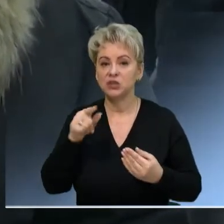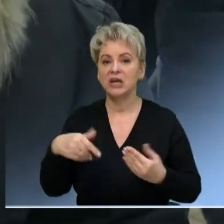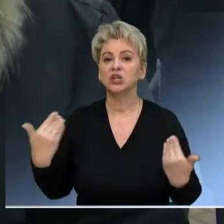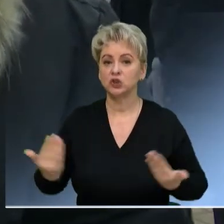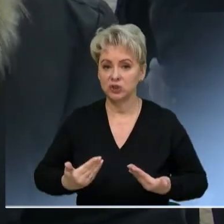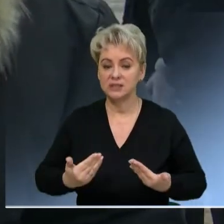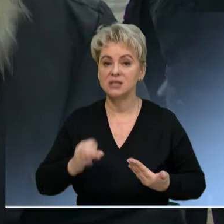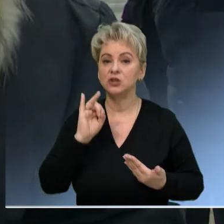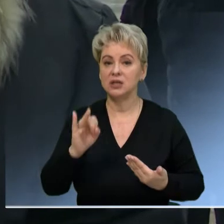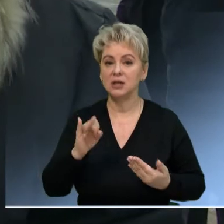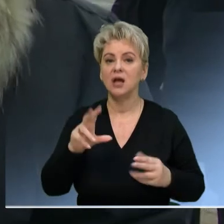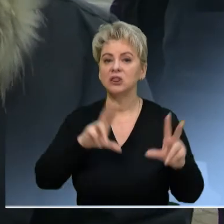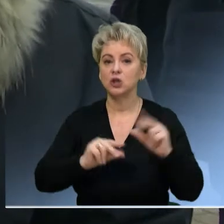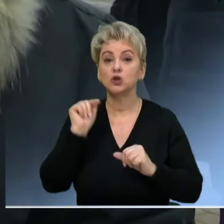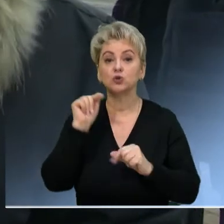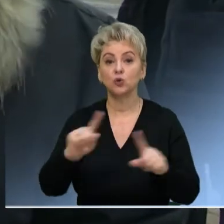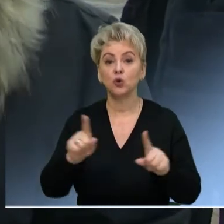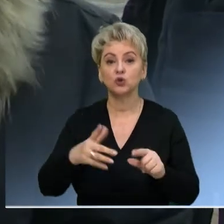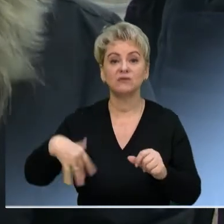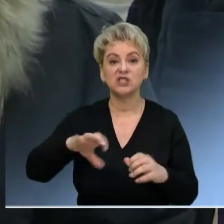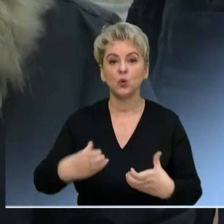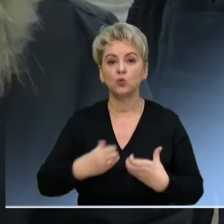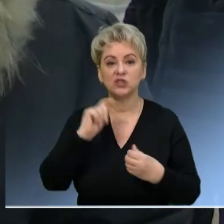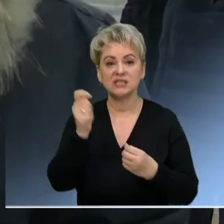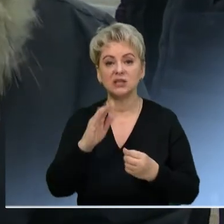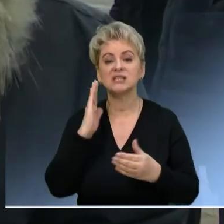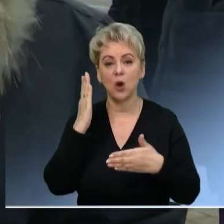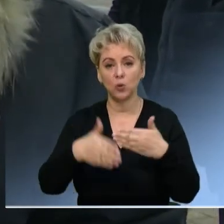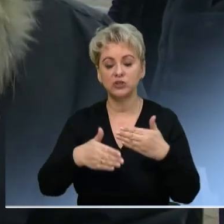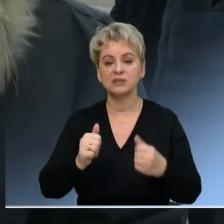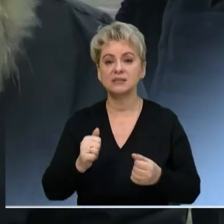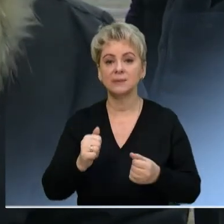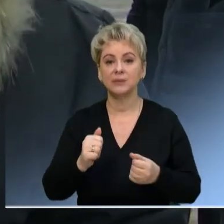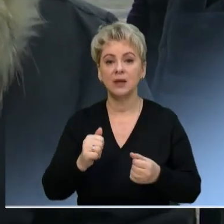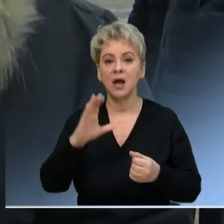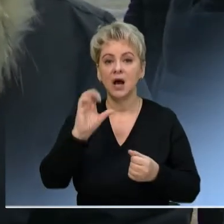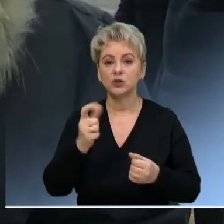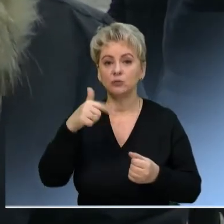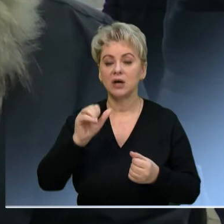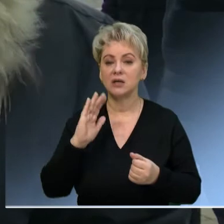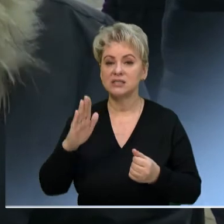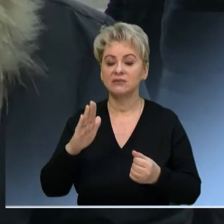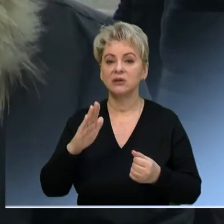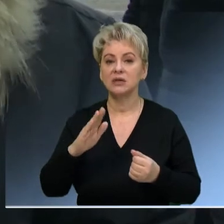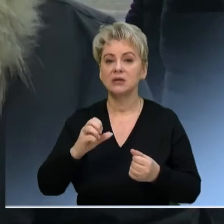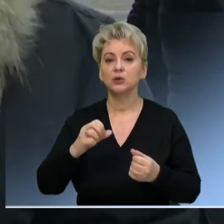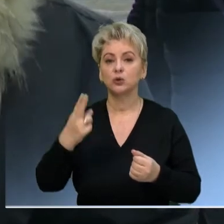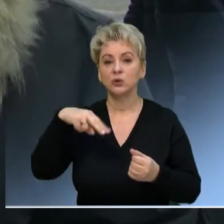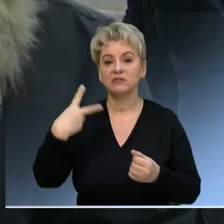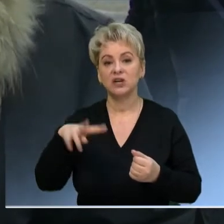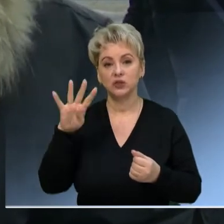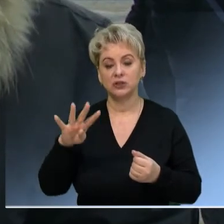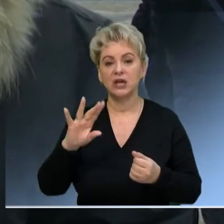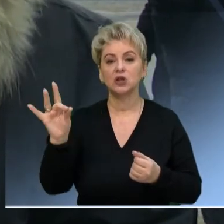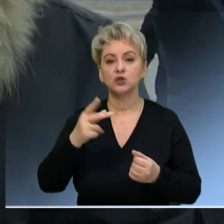символ жизни и надежды на то, что все ужасы войны скоро закончатся. Артем Тарасов, Виталий Ступаков,